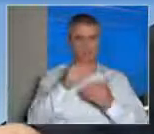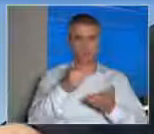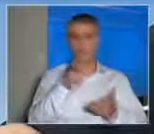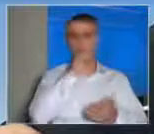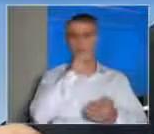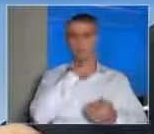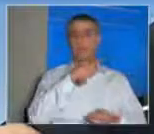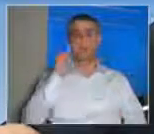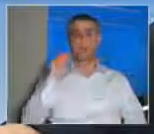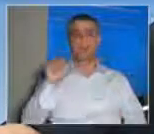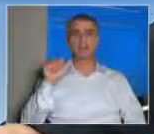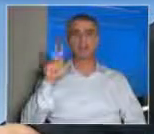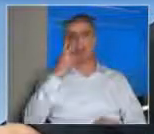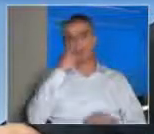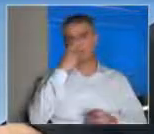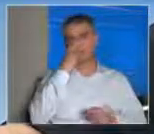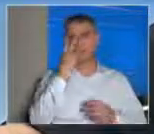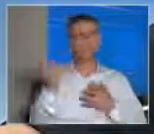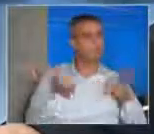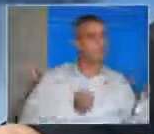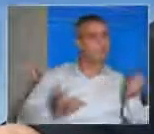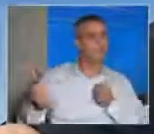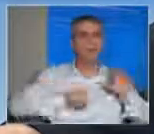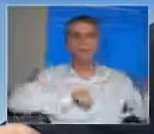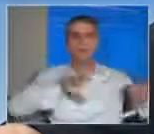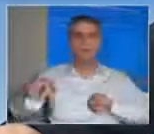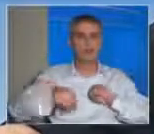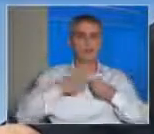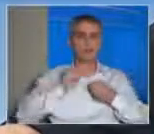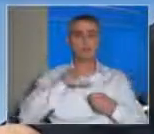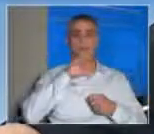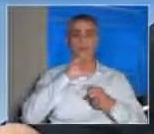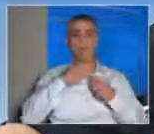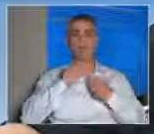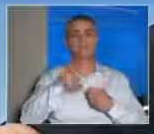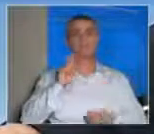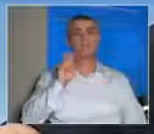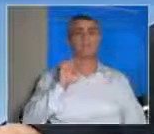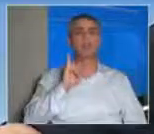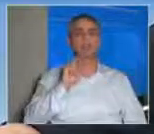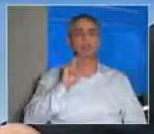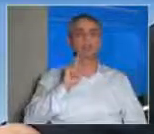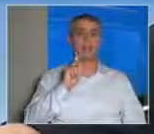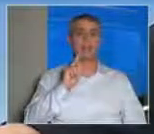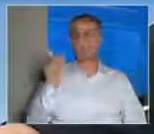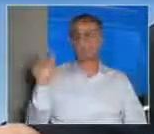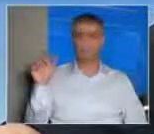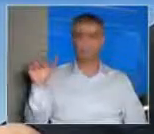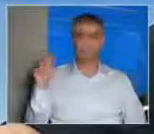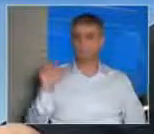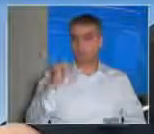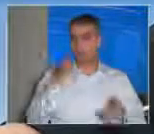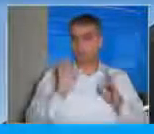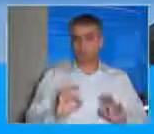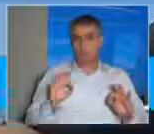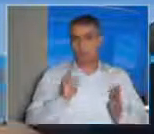קרני, מדבר על כך שנתן אשל מנסה ככה מן הגורן ומן היקב, ועכשיו מדברים שם על חברת הכנסת עומר ינקלביץ'. נתן אשל אומר, לא פנו אליה